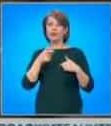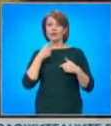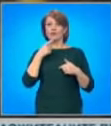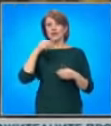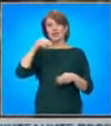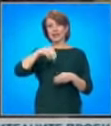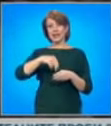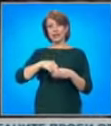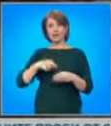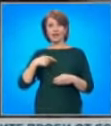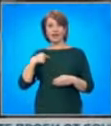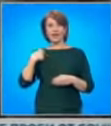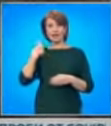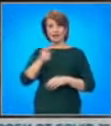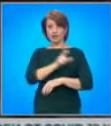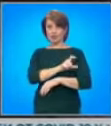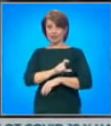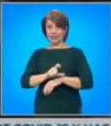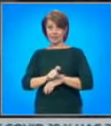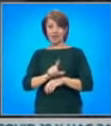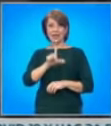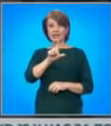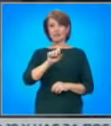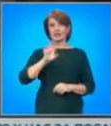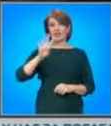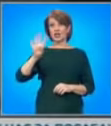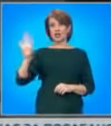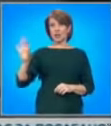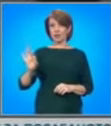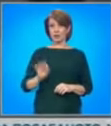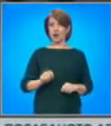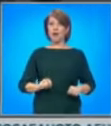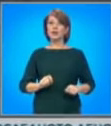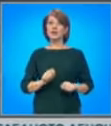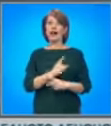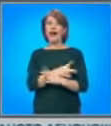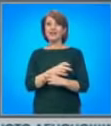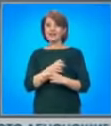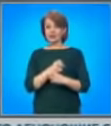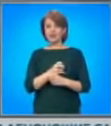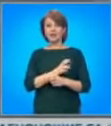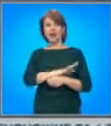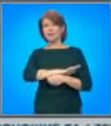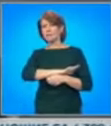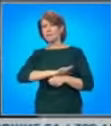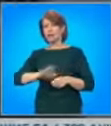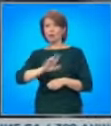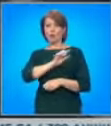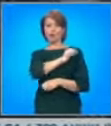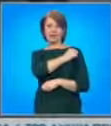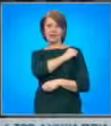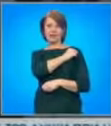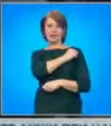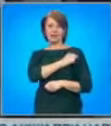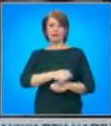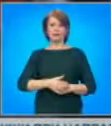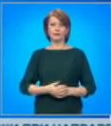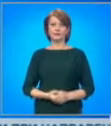идната седмица. До момента 74% от австрийците са напълно вакцинирани.